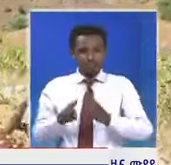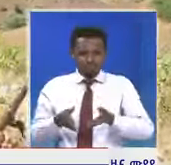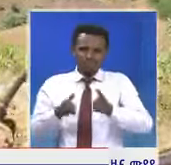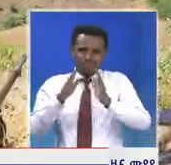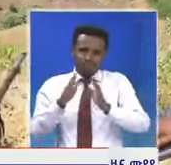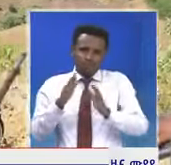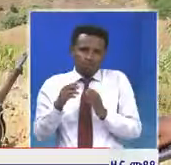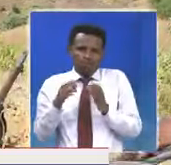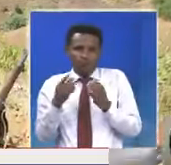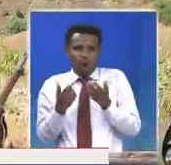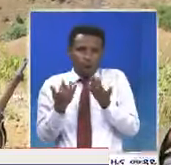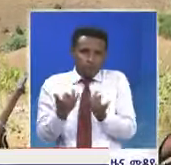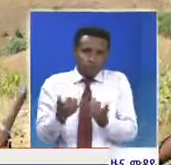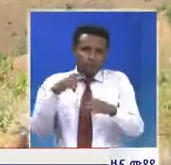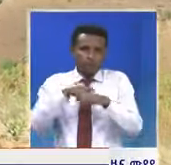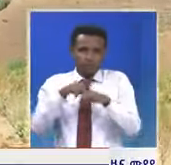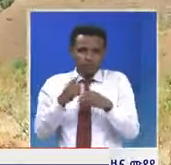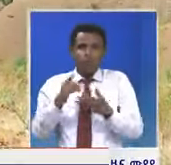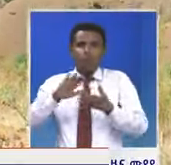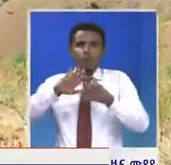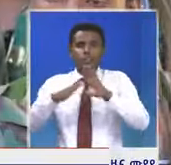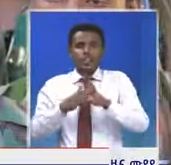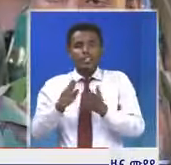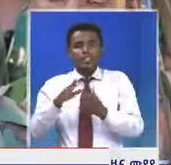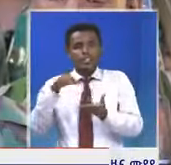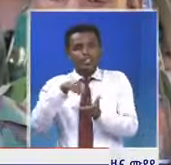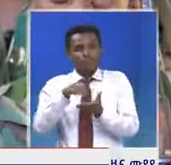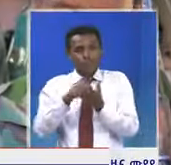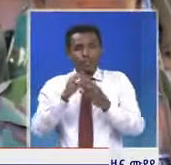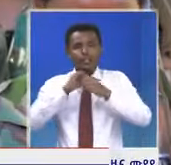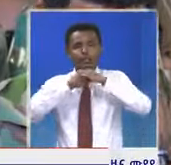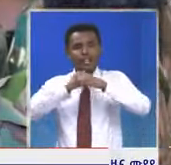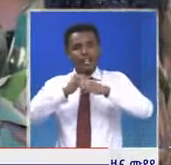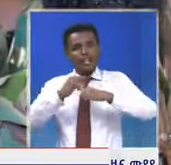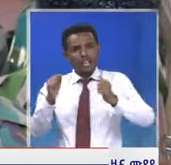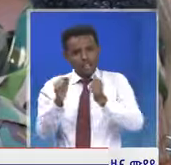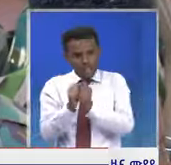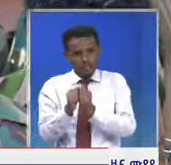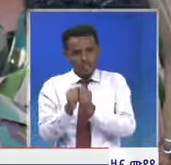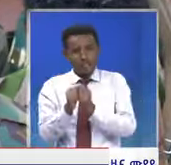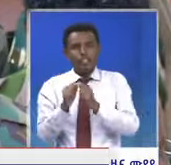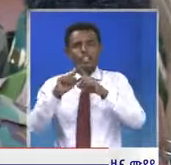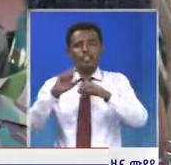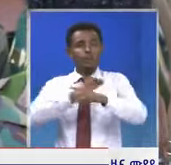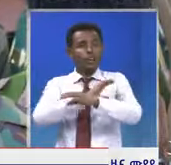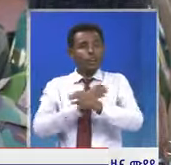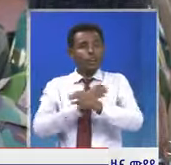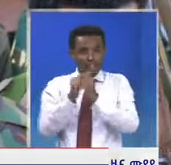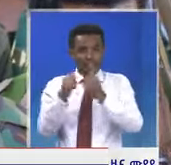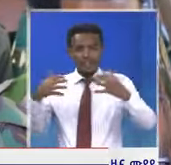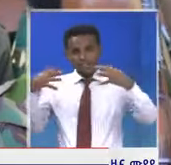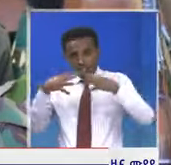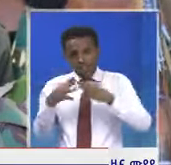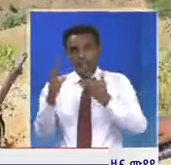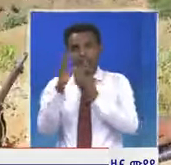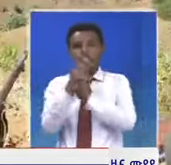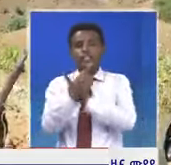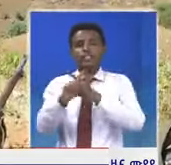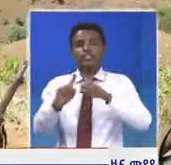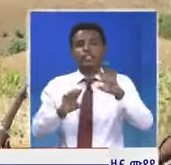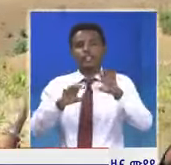ግን በዚህ አመት በተለይ እንደ ጎንደር ከተማ በርካታ ወጣቶች ከመከላከያ ጋር ከልዩ ኃይል ጋር ተቀላቅለው አገራችን ነጻ እናወጣለን